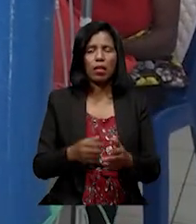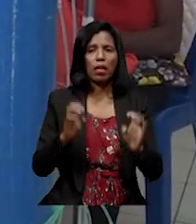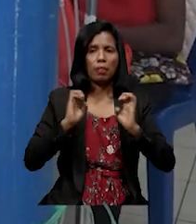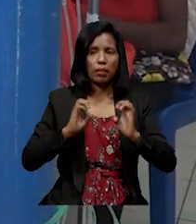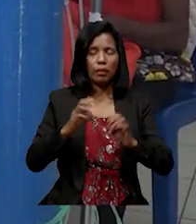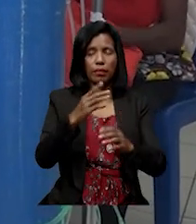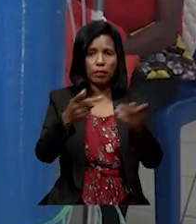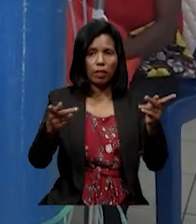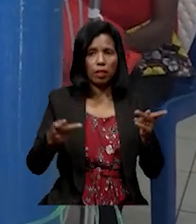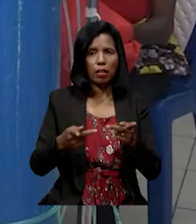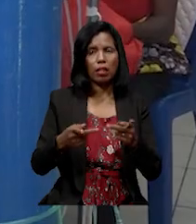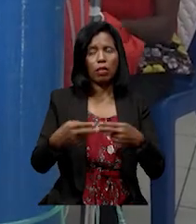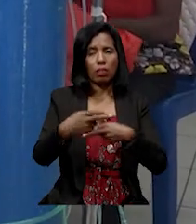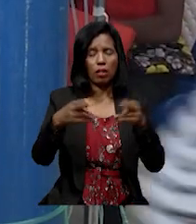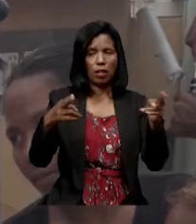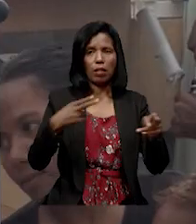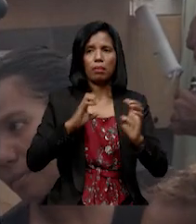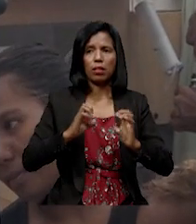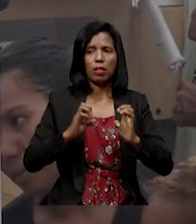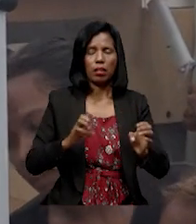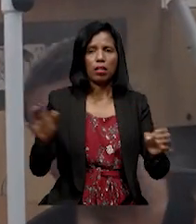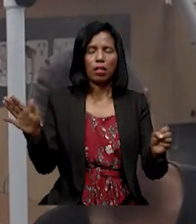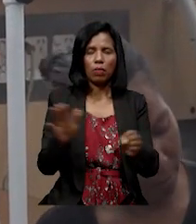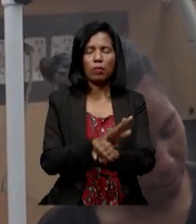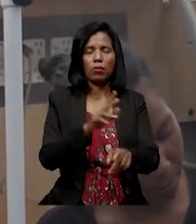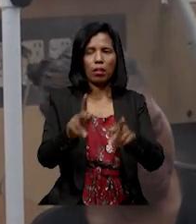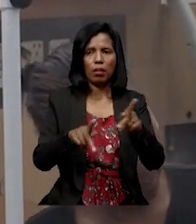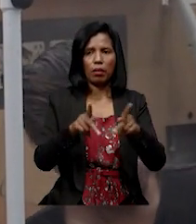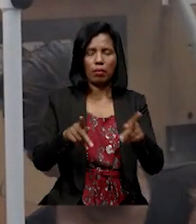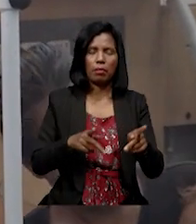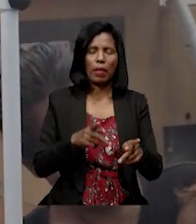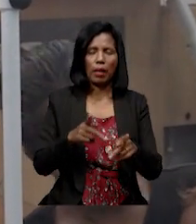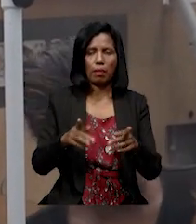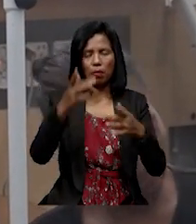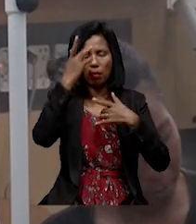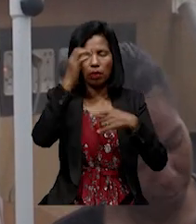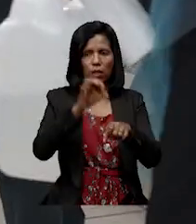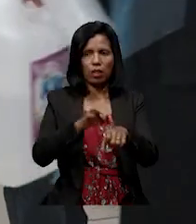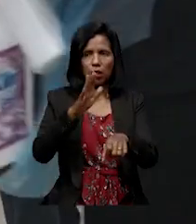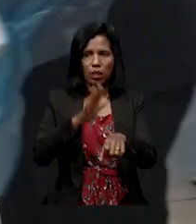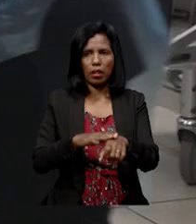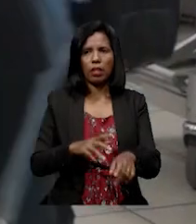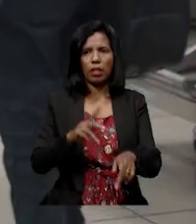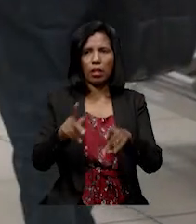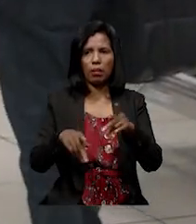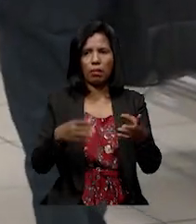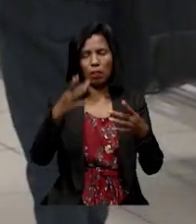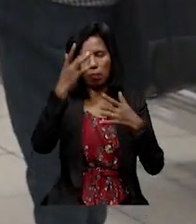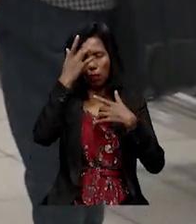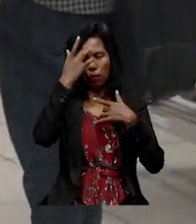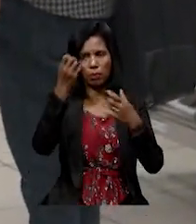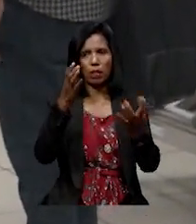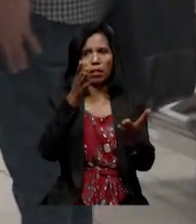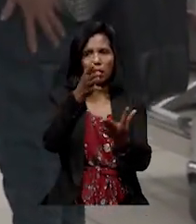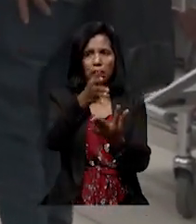a sala pediatria mos na CONU o paciente dengue. Pior liutan mak iya sala emergensia, pasiente barak mak tama iya